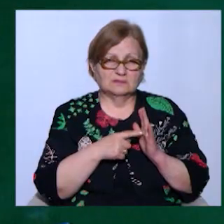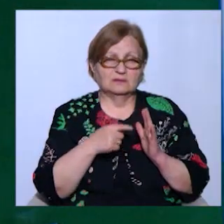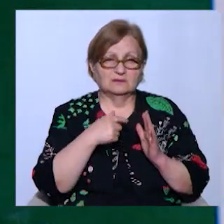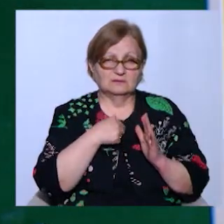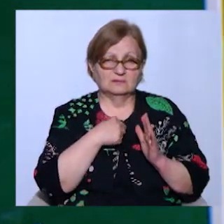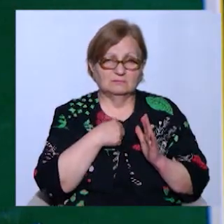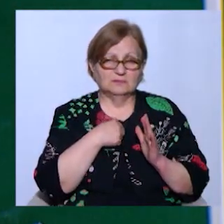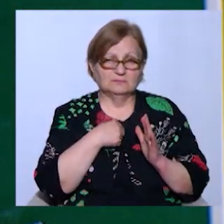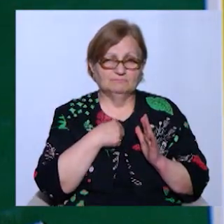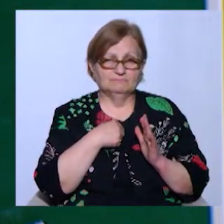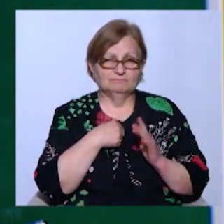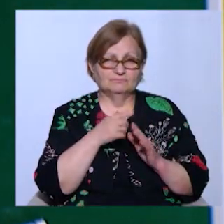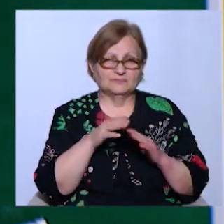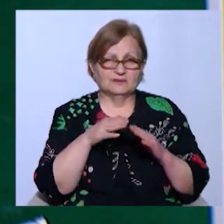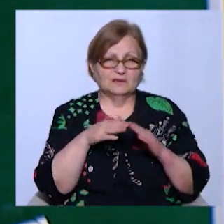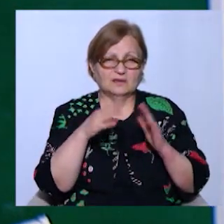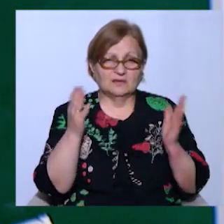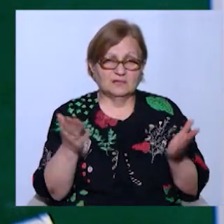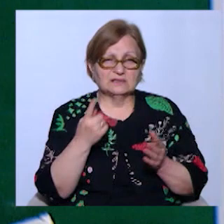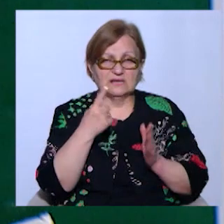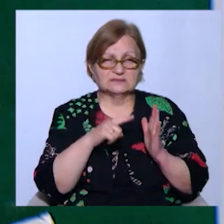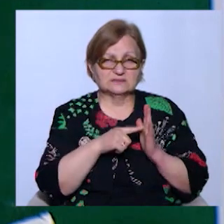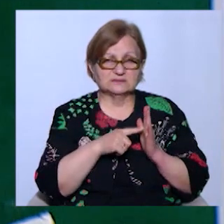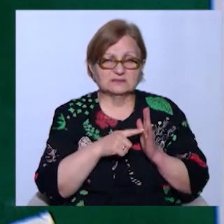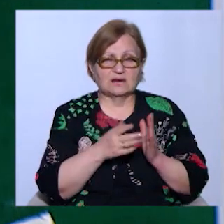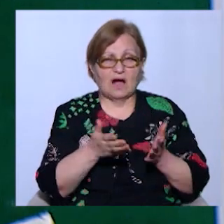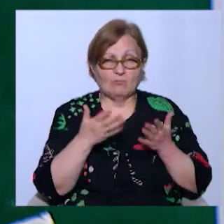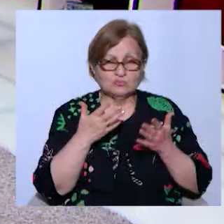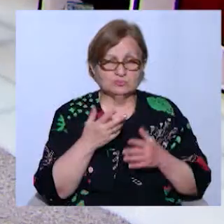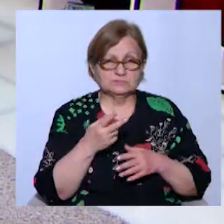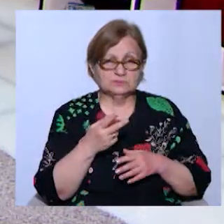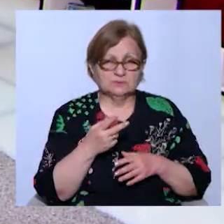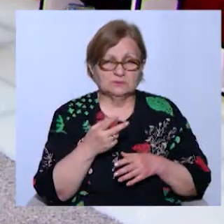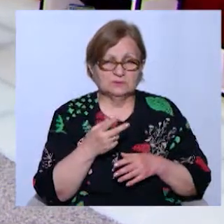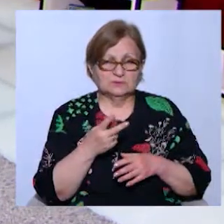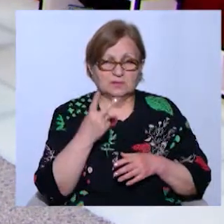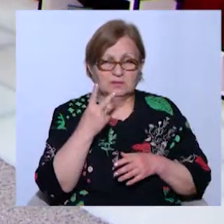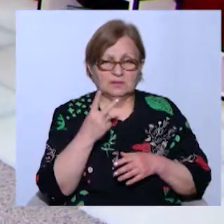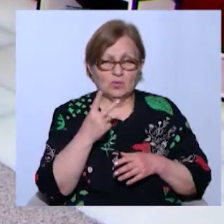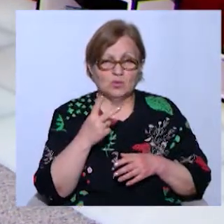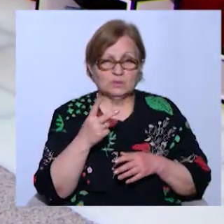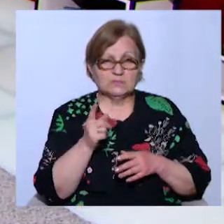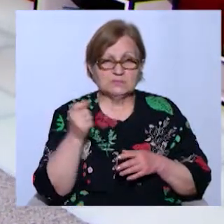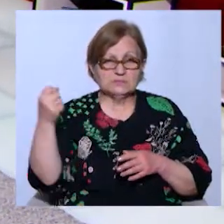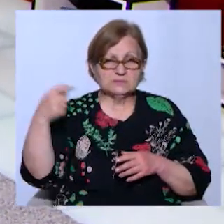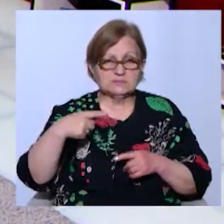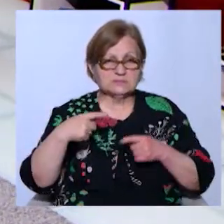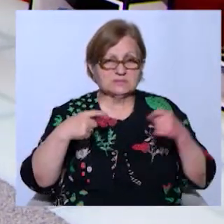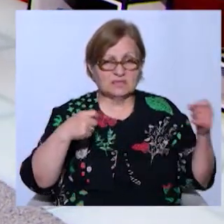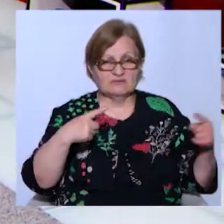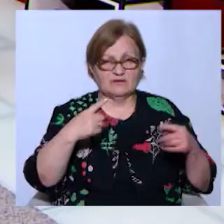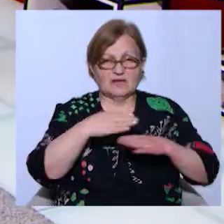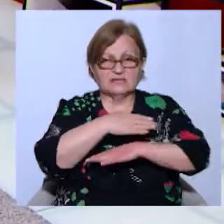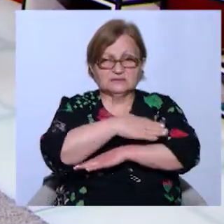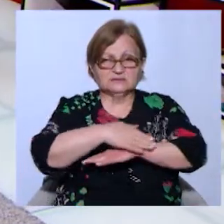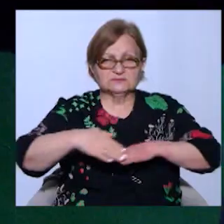ეგეთ კუთხეს, გაშლილი კუთხე, როდესაც ერთი წერტილიდან გამოდის ორი სხივი, რომლებიც ერთ წრფეზეა. აი ეს